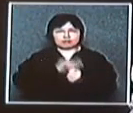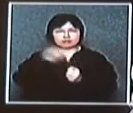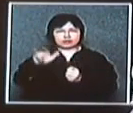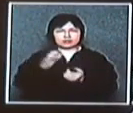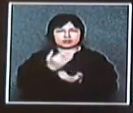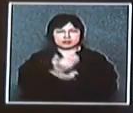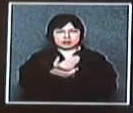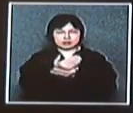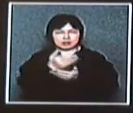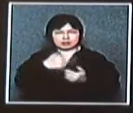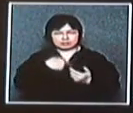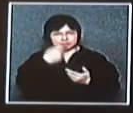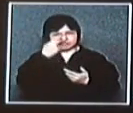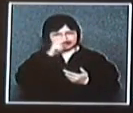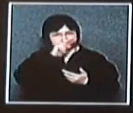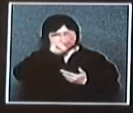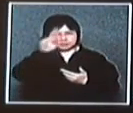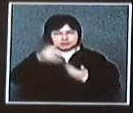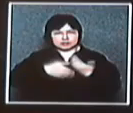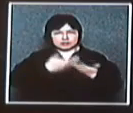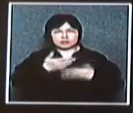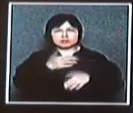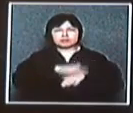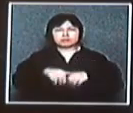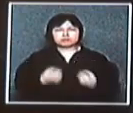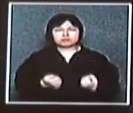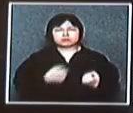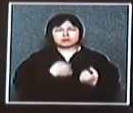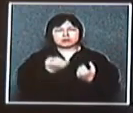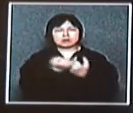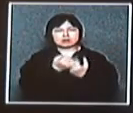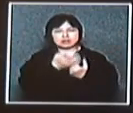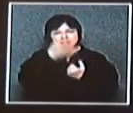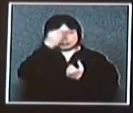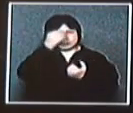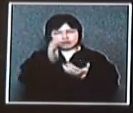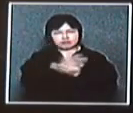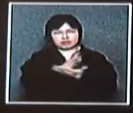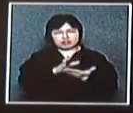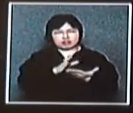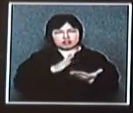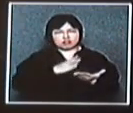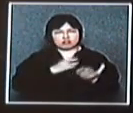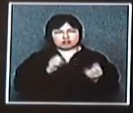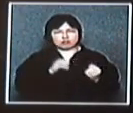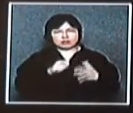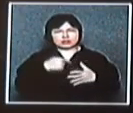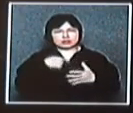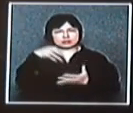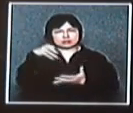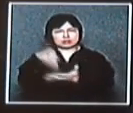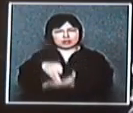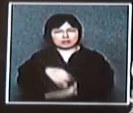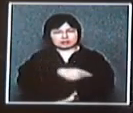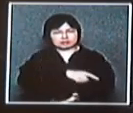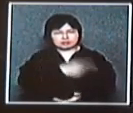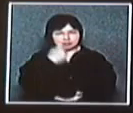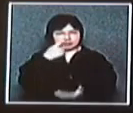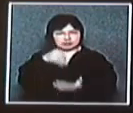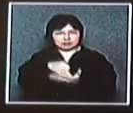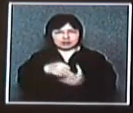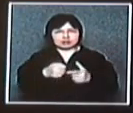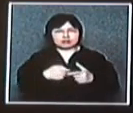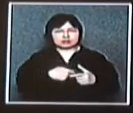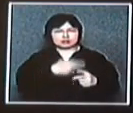流，本来纯属普通的学生研习分享会，点知吴克俭又要求参与，结果就以公务身